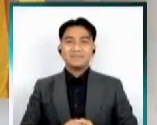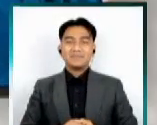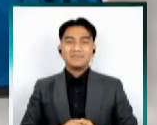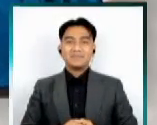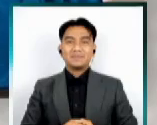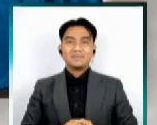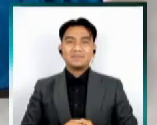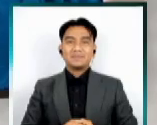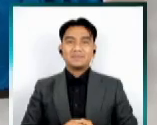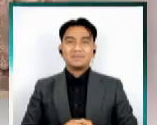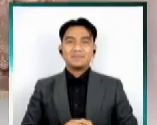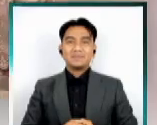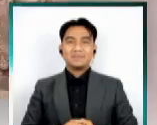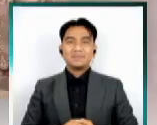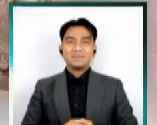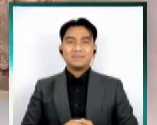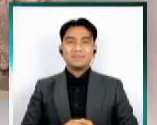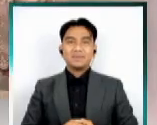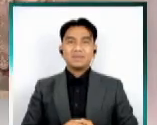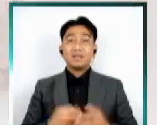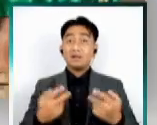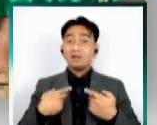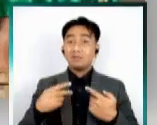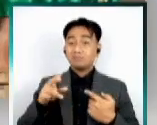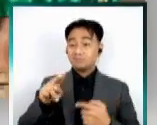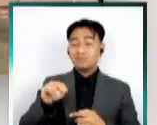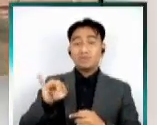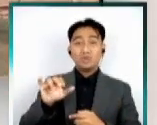Sa gitna ng prestigyosong New York Fashion Week.